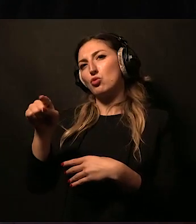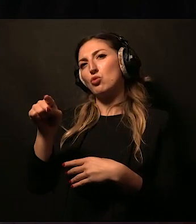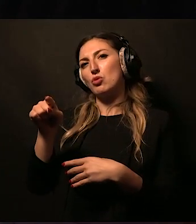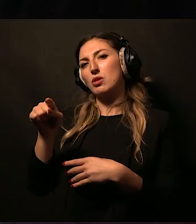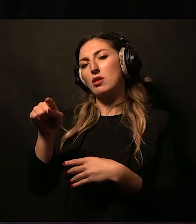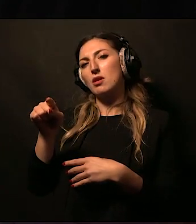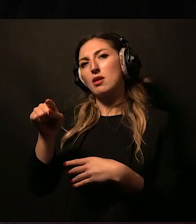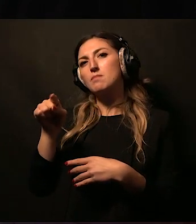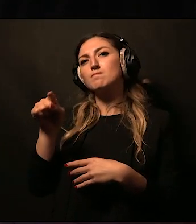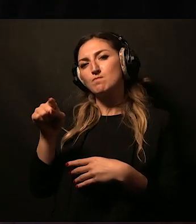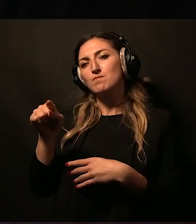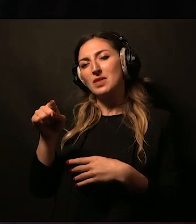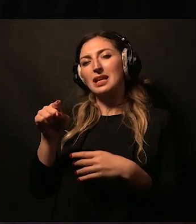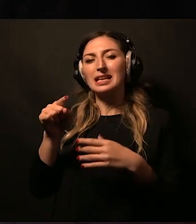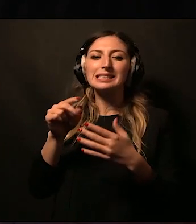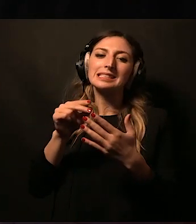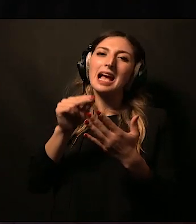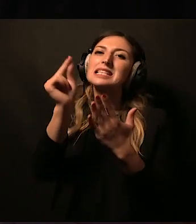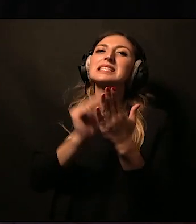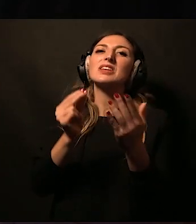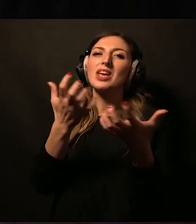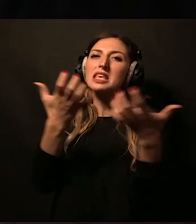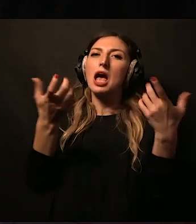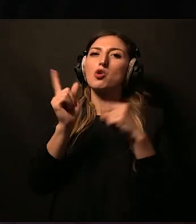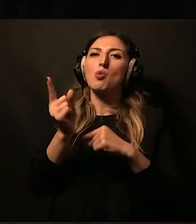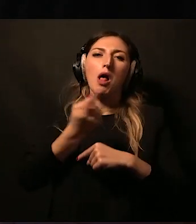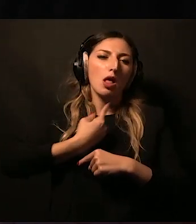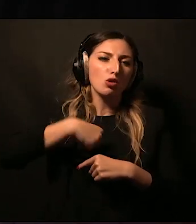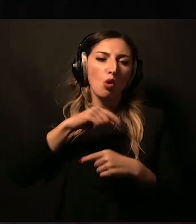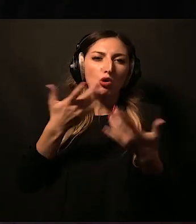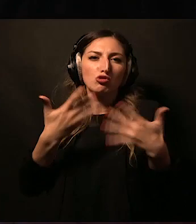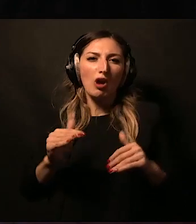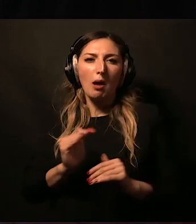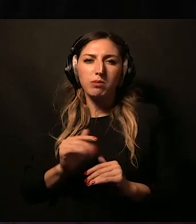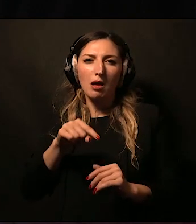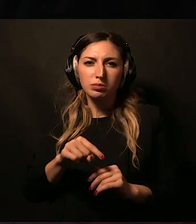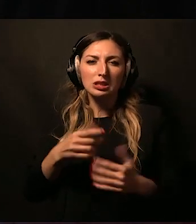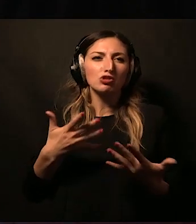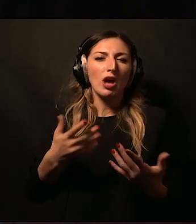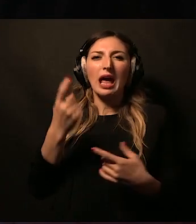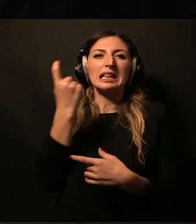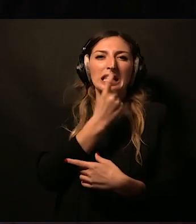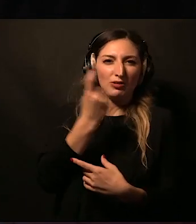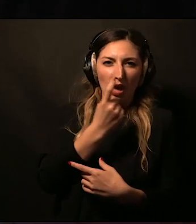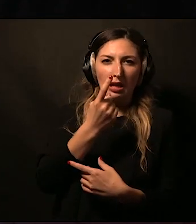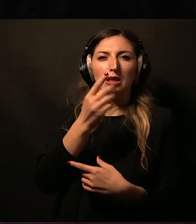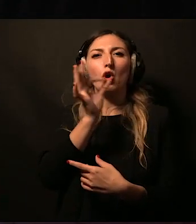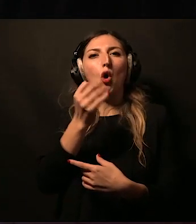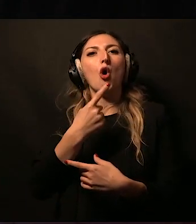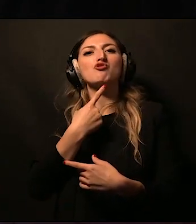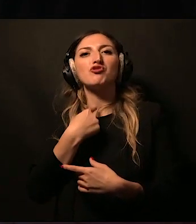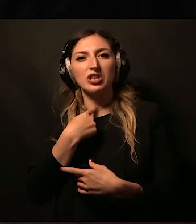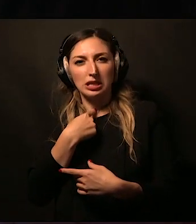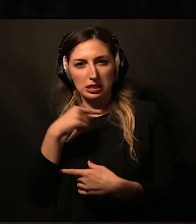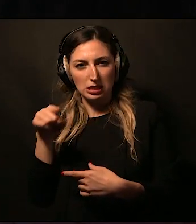e difetti e lo fa descrivendo i compagni di viaggio attraverso i loro corpi